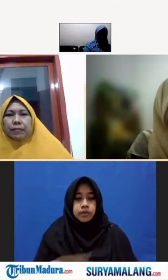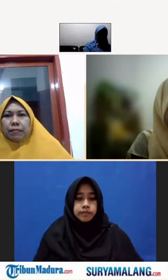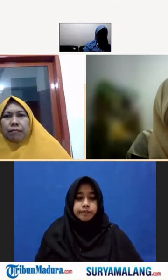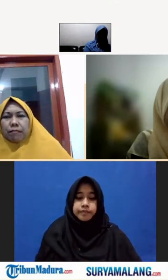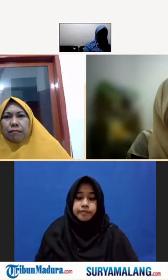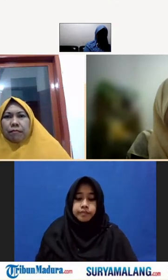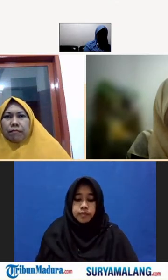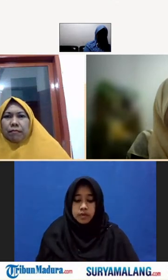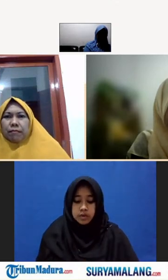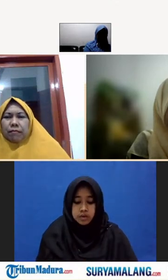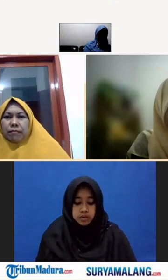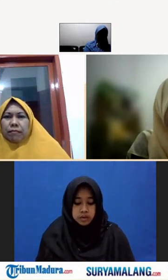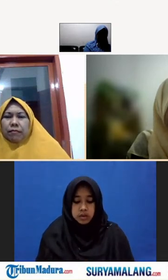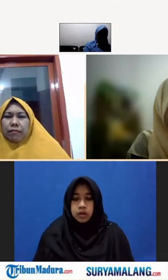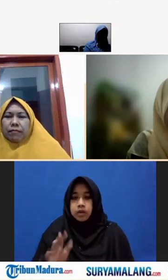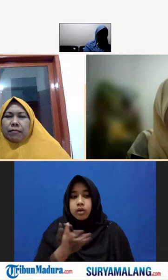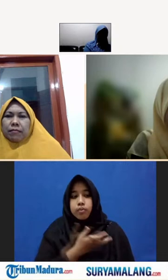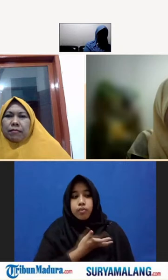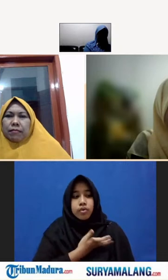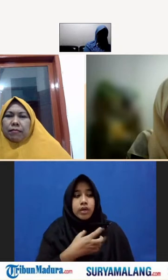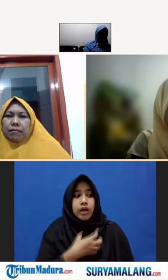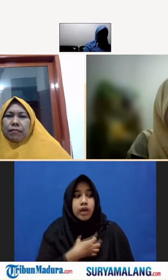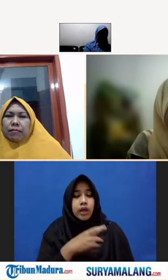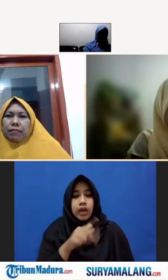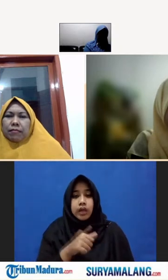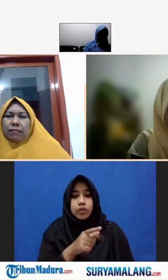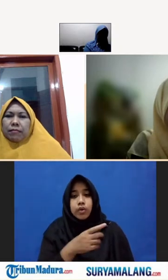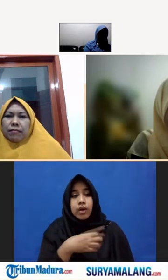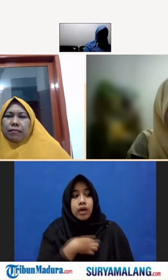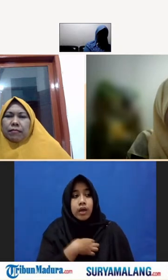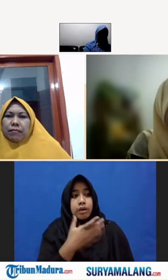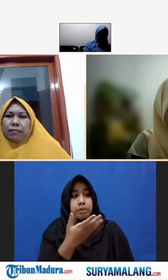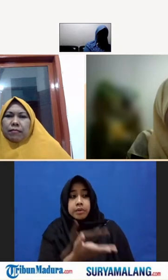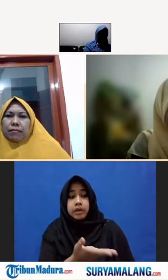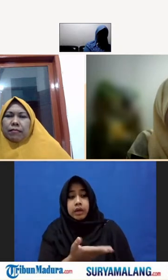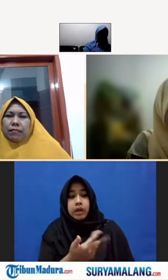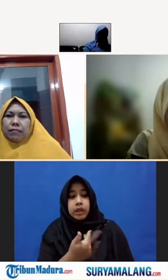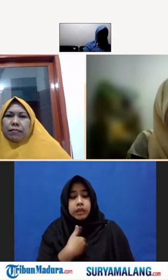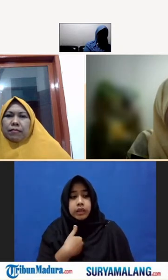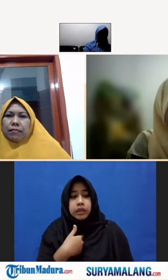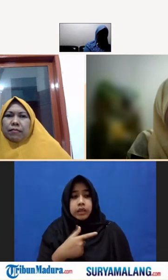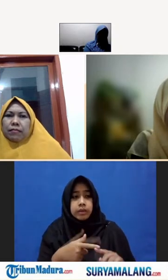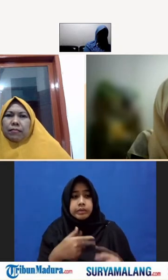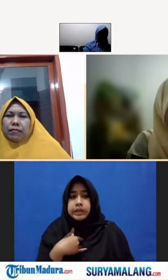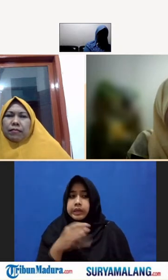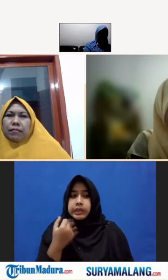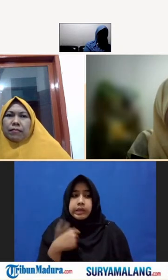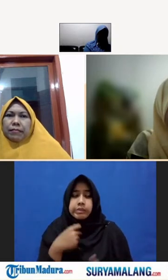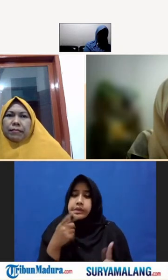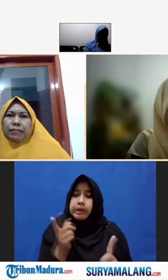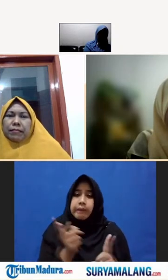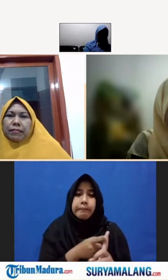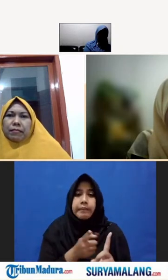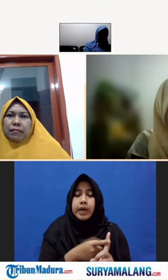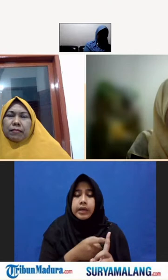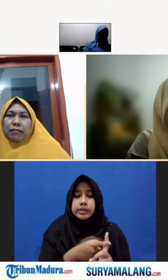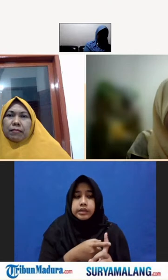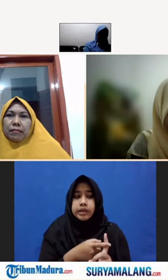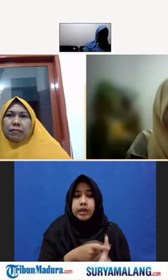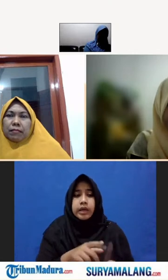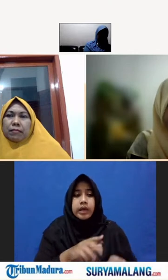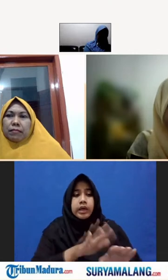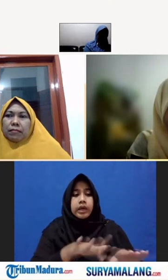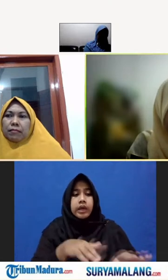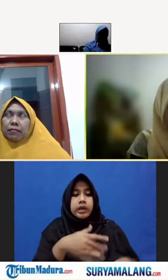nggak punya hak lagi itu kan hak mereka berarti kan kita, saya tidak bisa memaksa akannya ini untuk berbagi ya